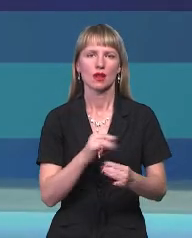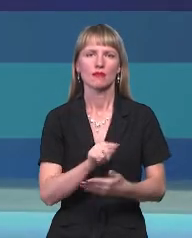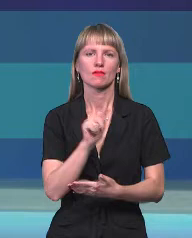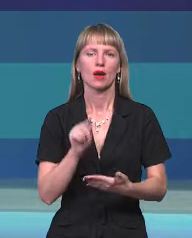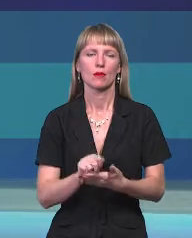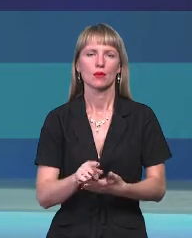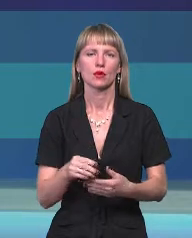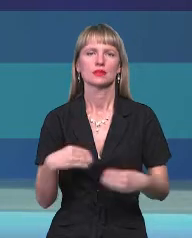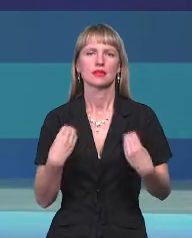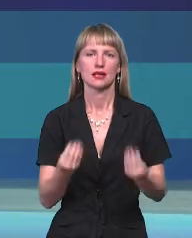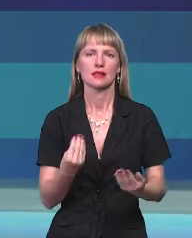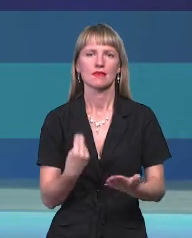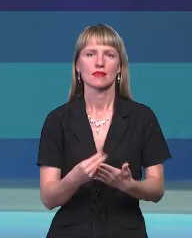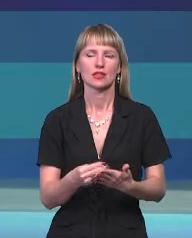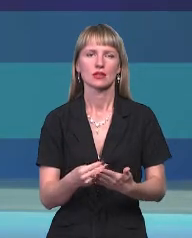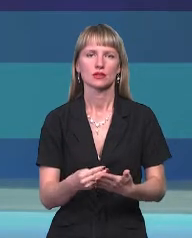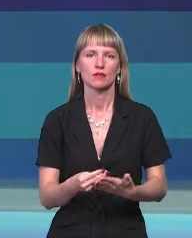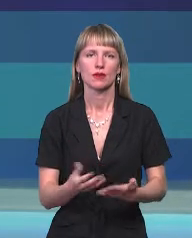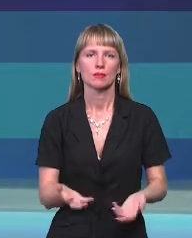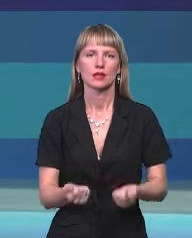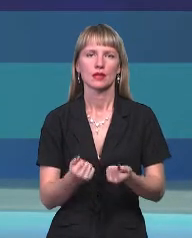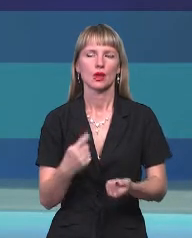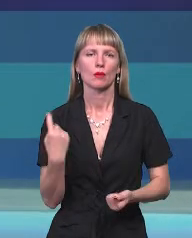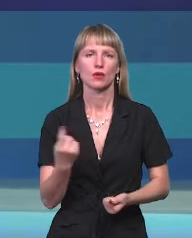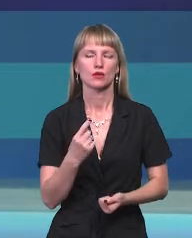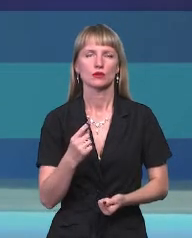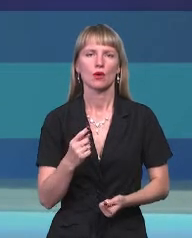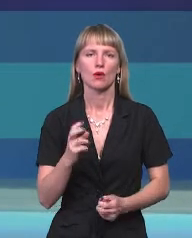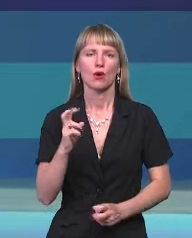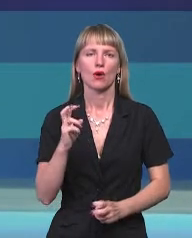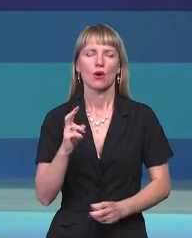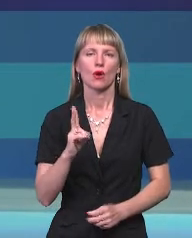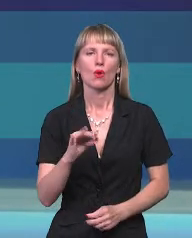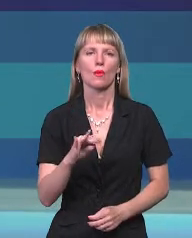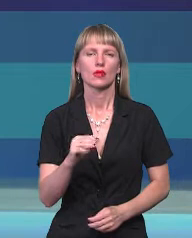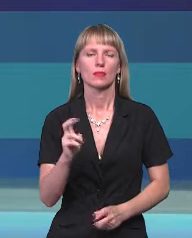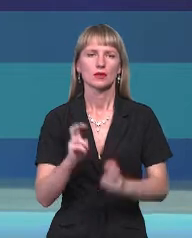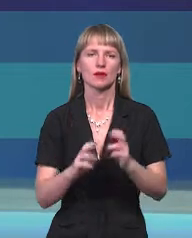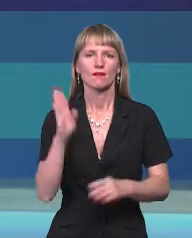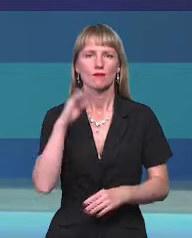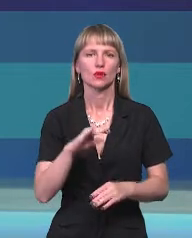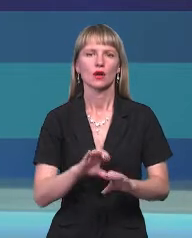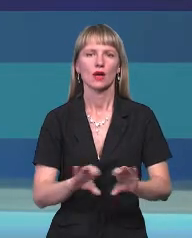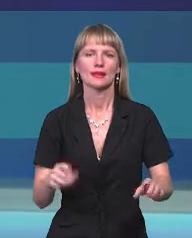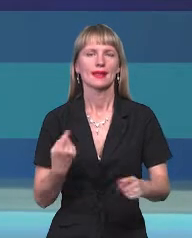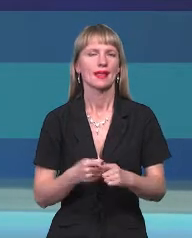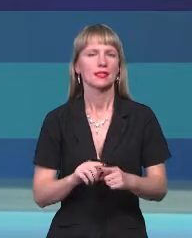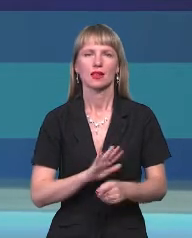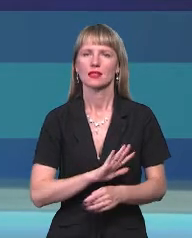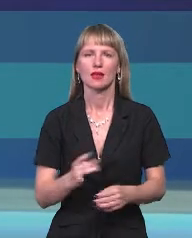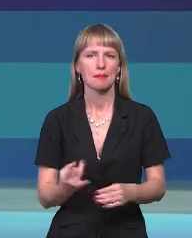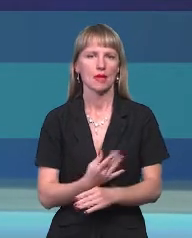питання щодо надання фінансової підтримки обласному комунальному підприємству «Облводоканал». Це не вперше.